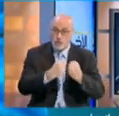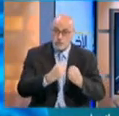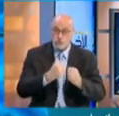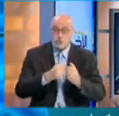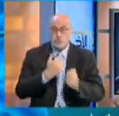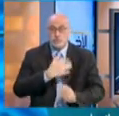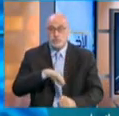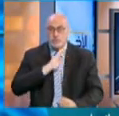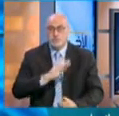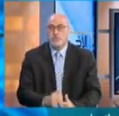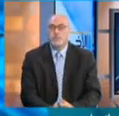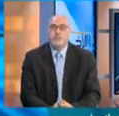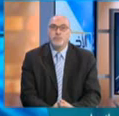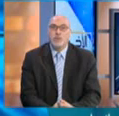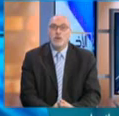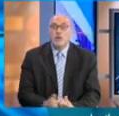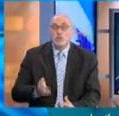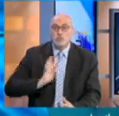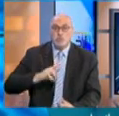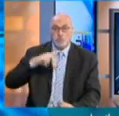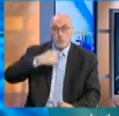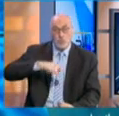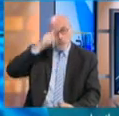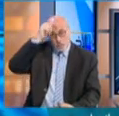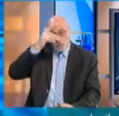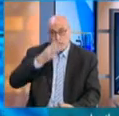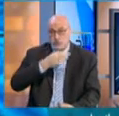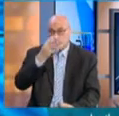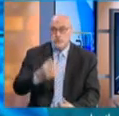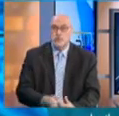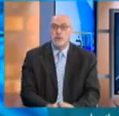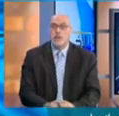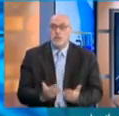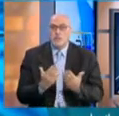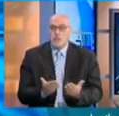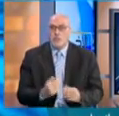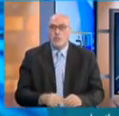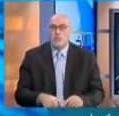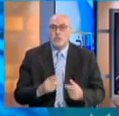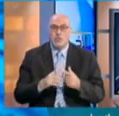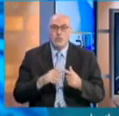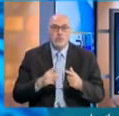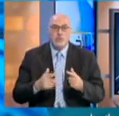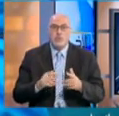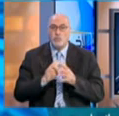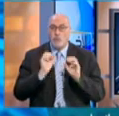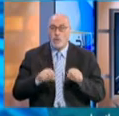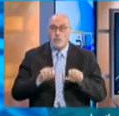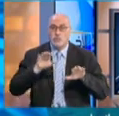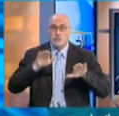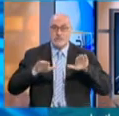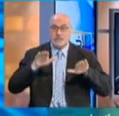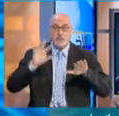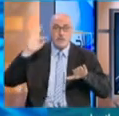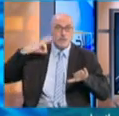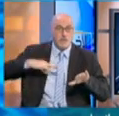ومسؤولية. رئيس الجمهورية أكد أن الرؤية المجددة المنطلقة من احترام السيادة وتوازن